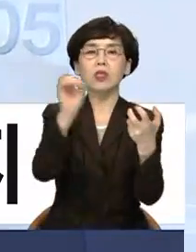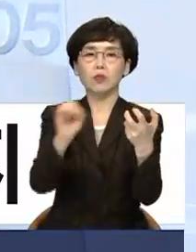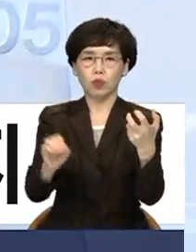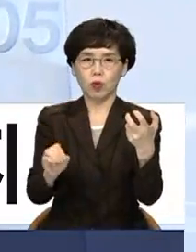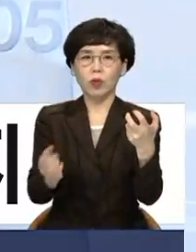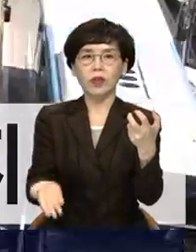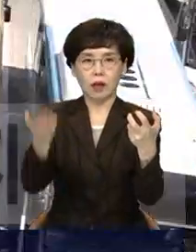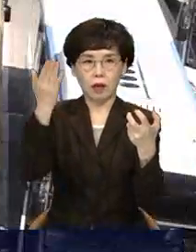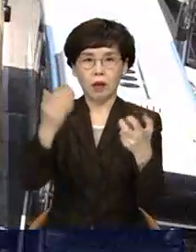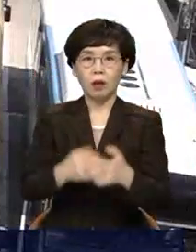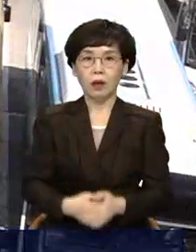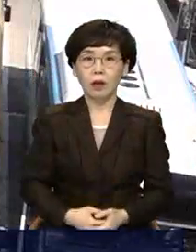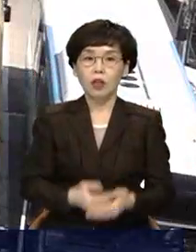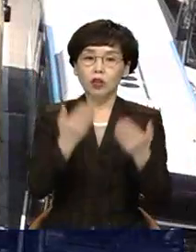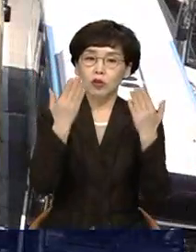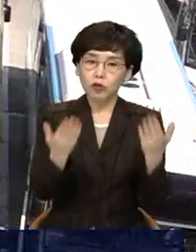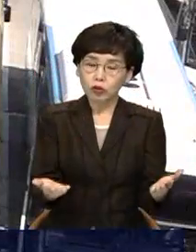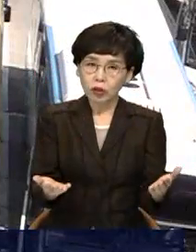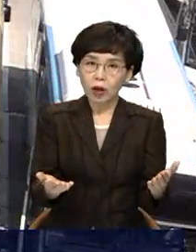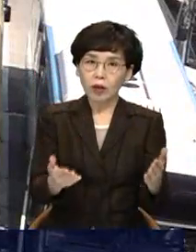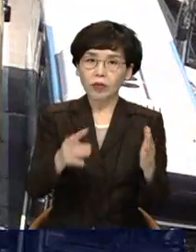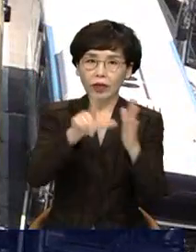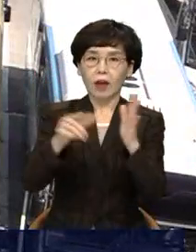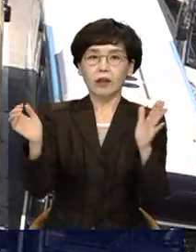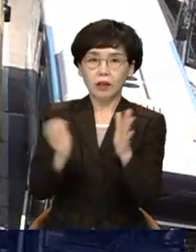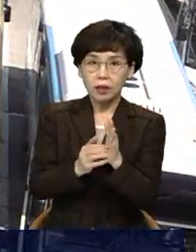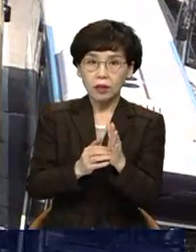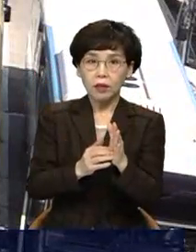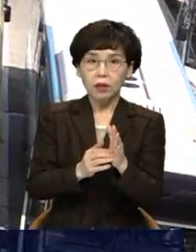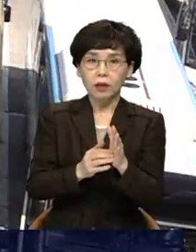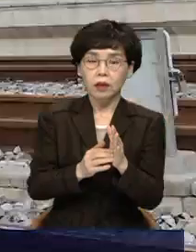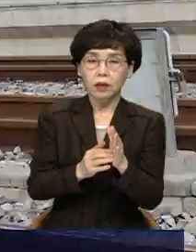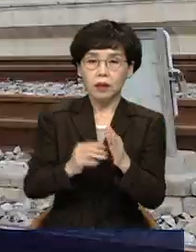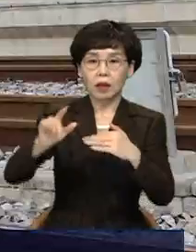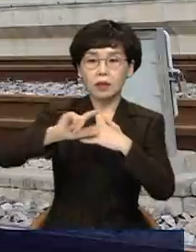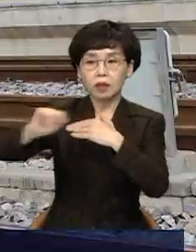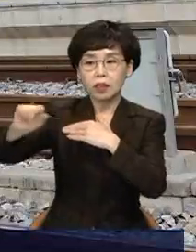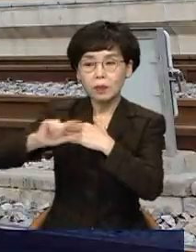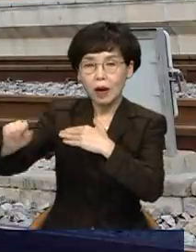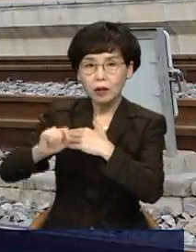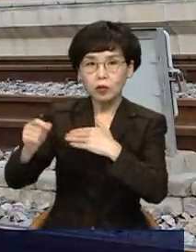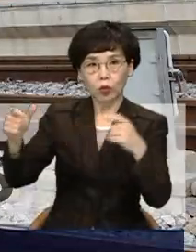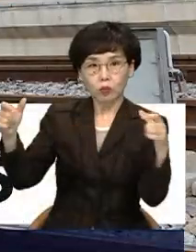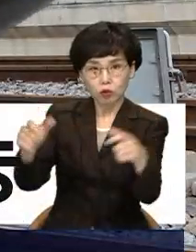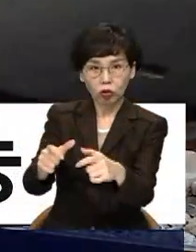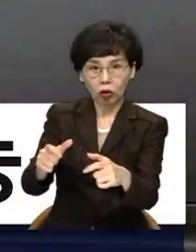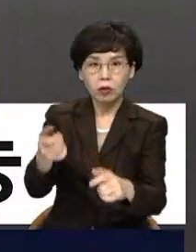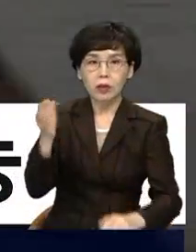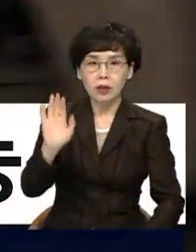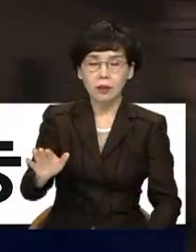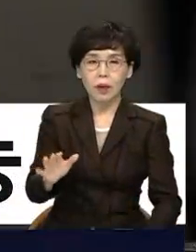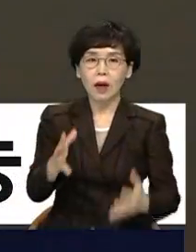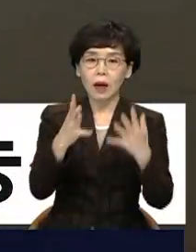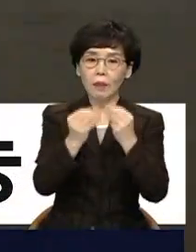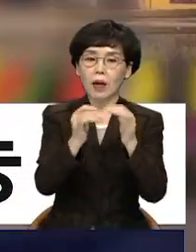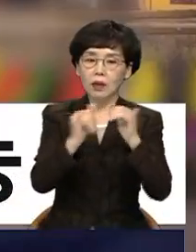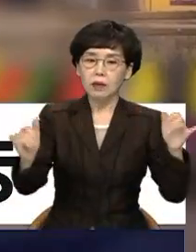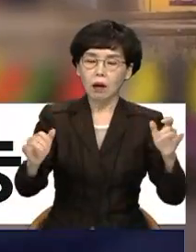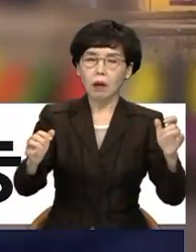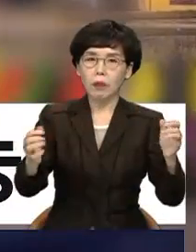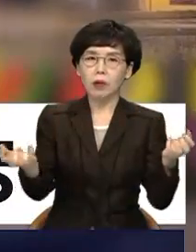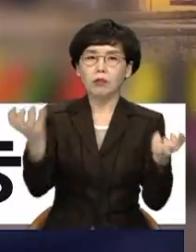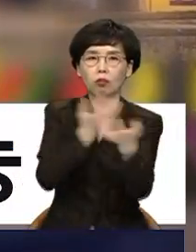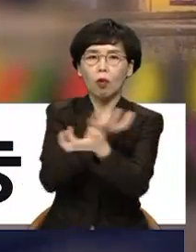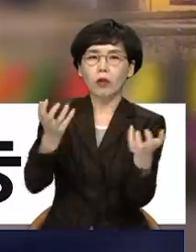넘고 있습니다 휴가철이 마무리되면서 비스토 권의 확산 3는 잠시 주춤하고 있지만 대규모 인구 이동이 불가피한